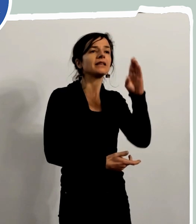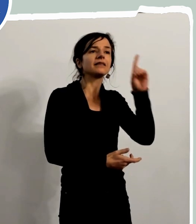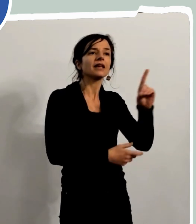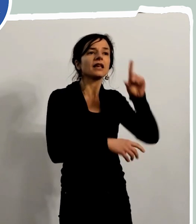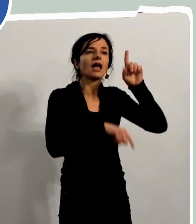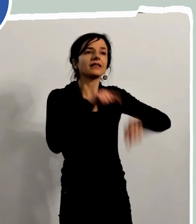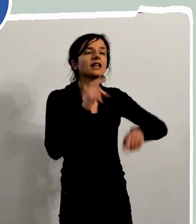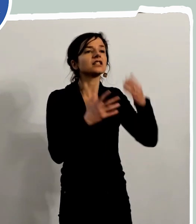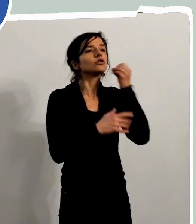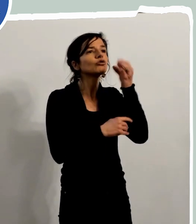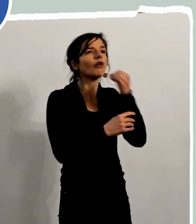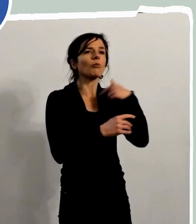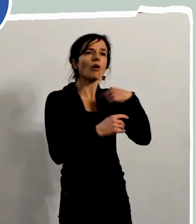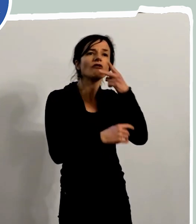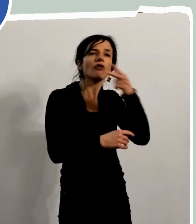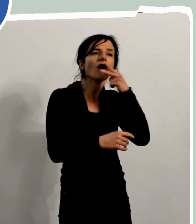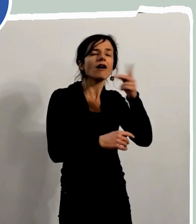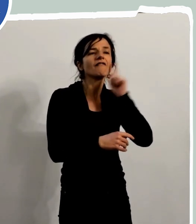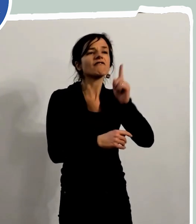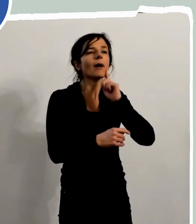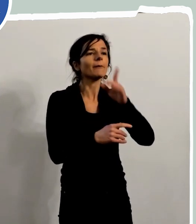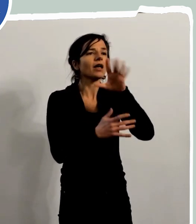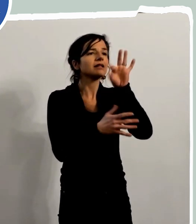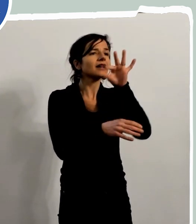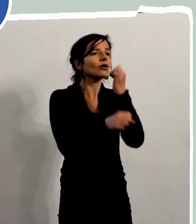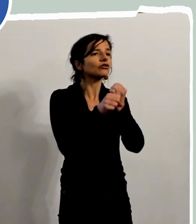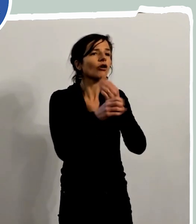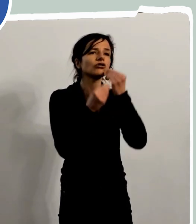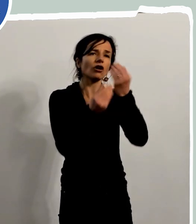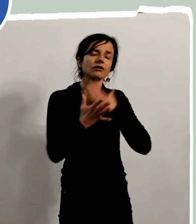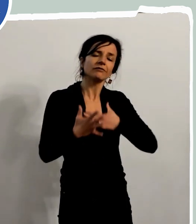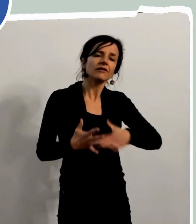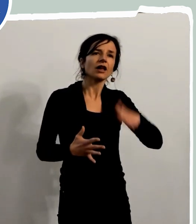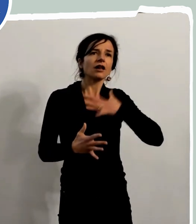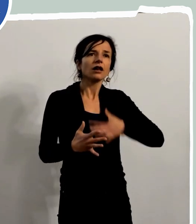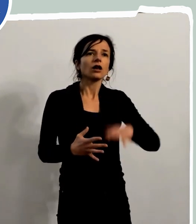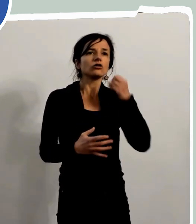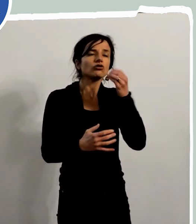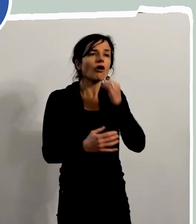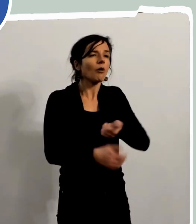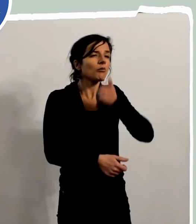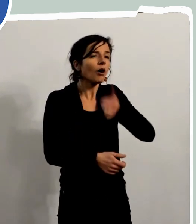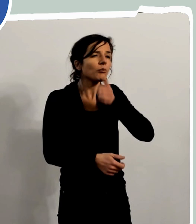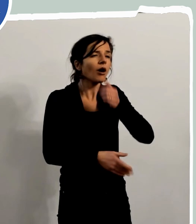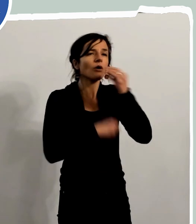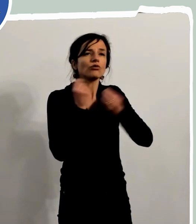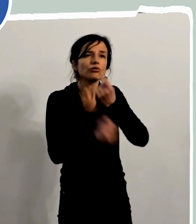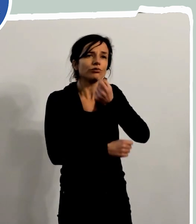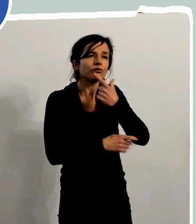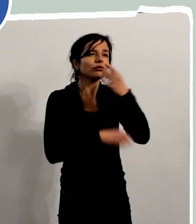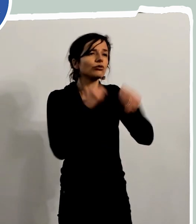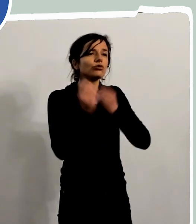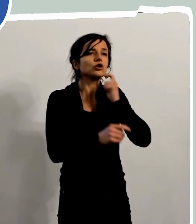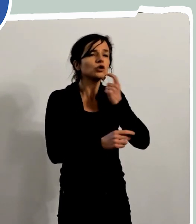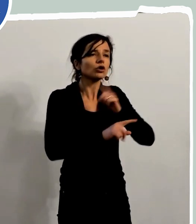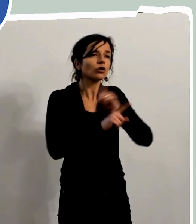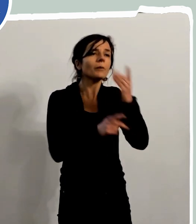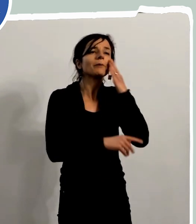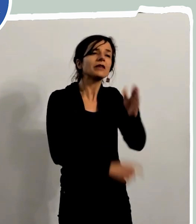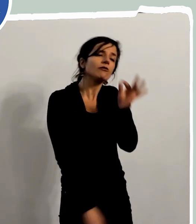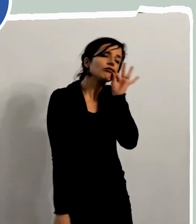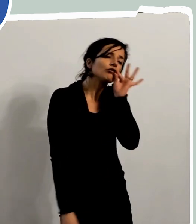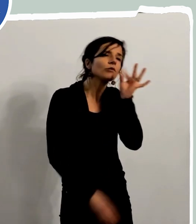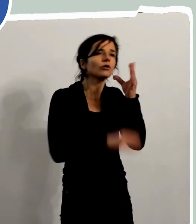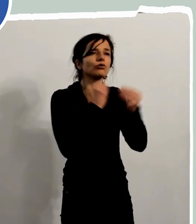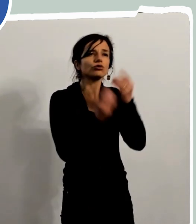les vois dans les boutiques parce que ça leur fait du bien. Mais en France, on est conservateur. On peut picoler, prendre tous les Xanax qu'on veut. On n'est pas drogué, ni le sucre, bien sûr. Par contre, si